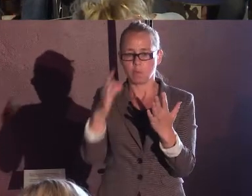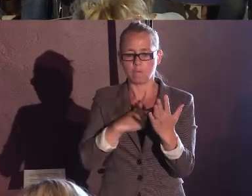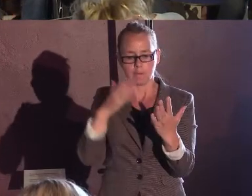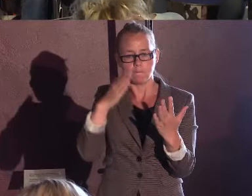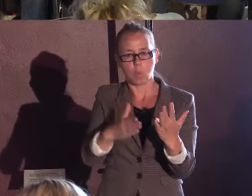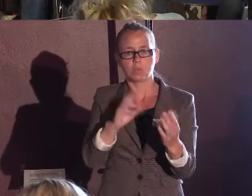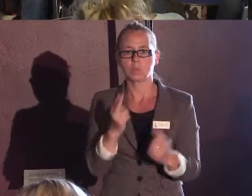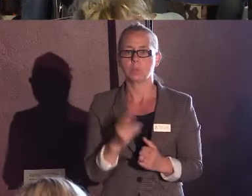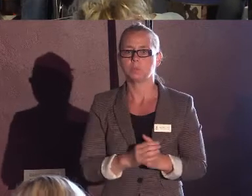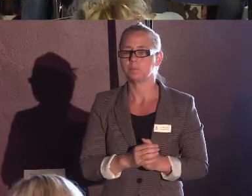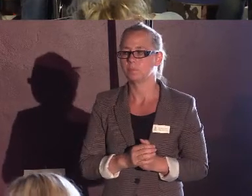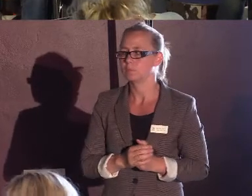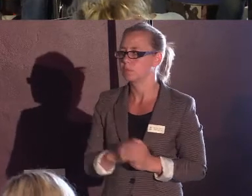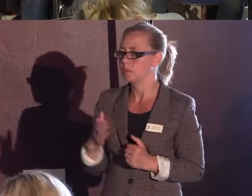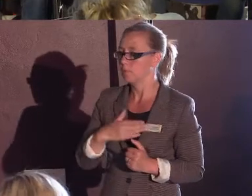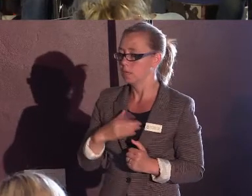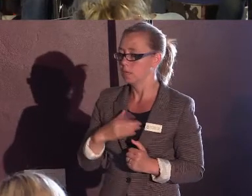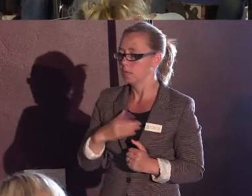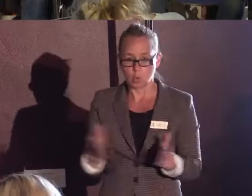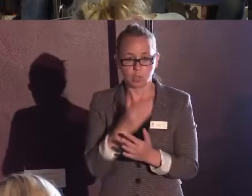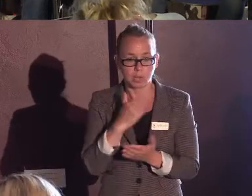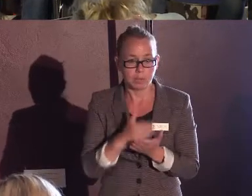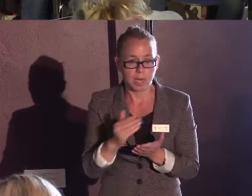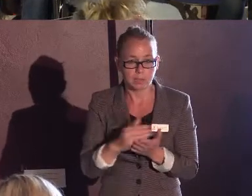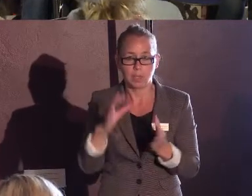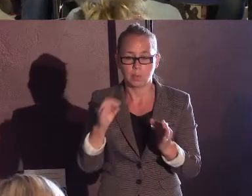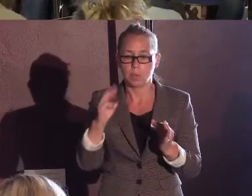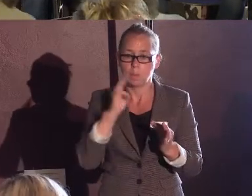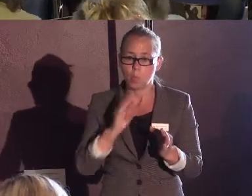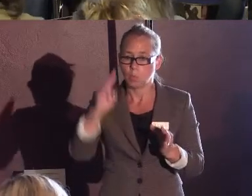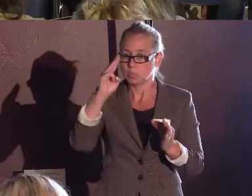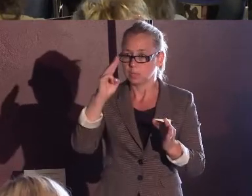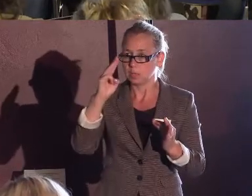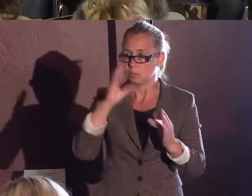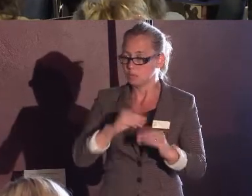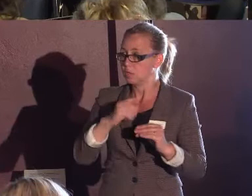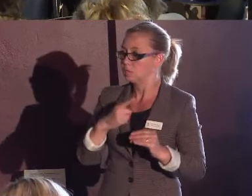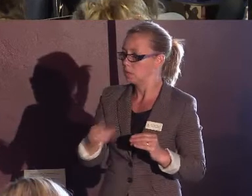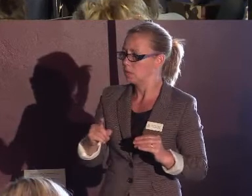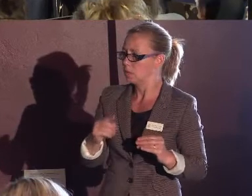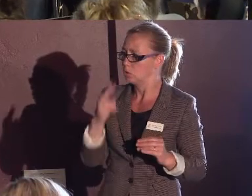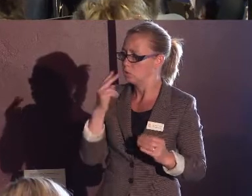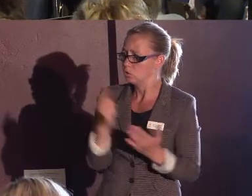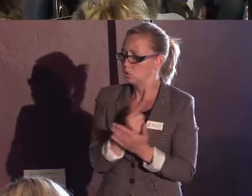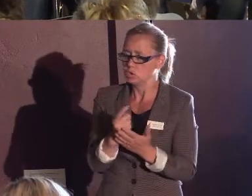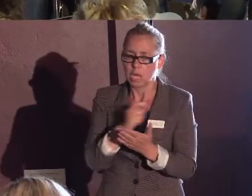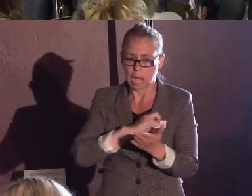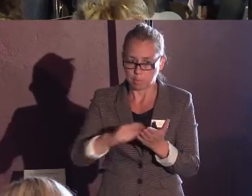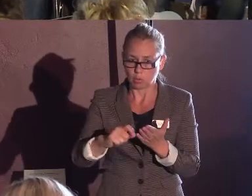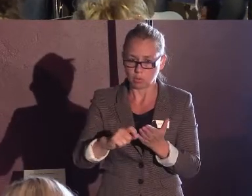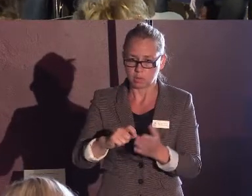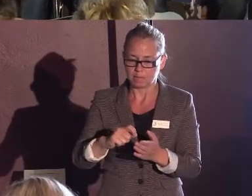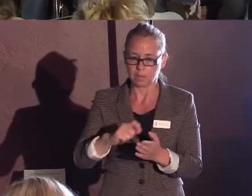på. Vill du kort ge några siffror också från mode- och musikindustrin? För ni kom ganska nyligen med en rapport kring det.